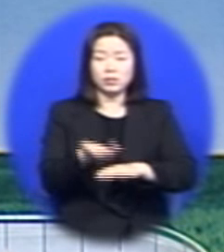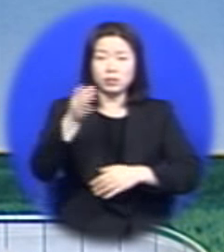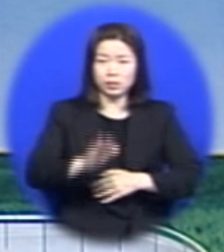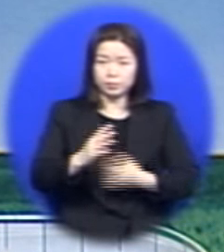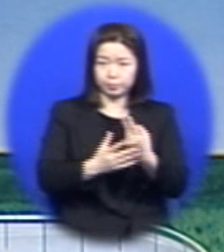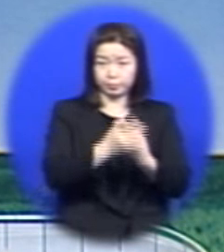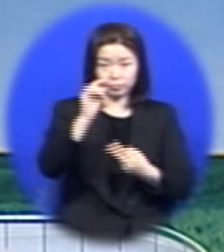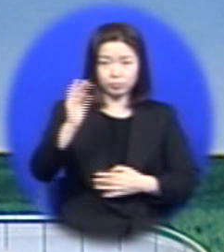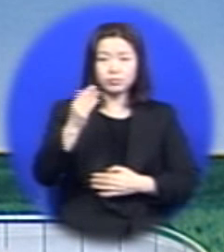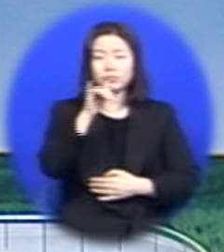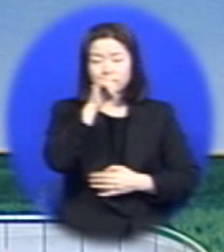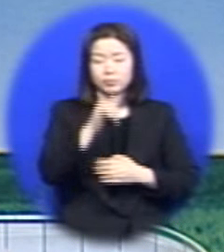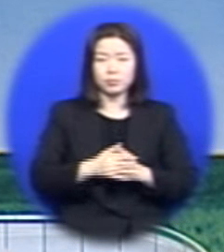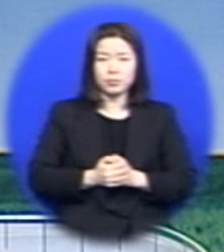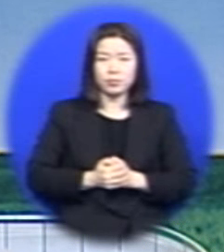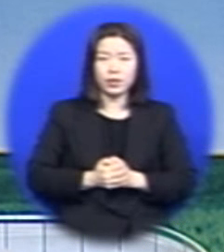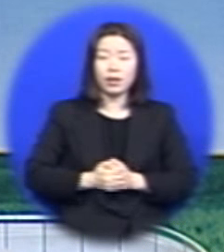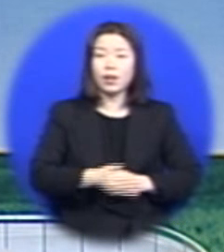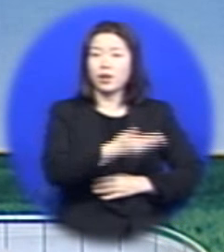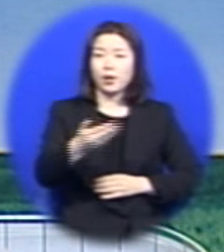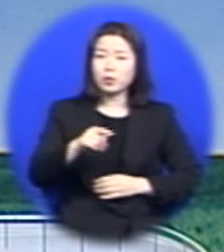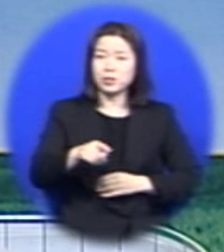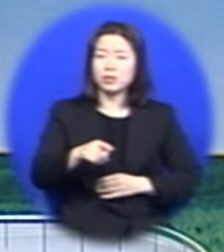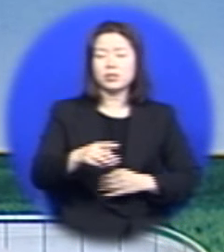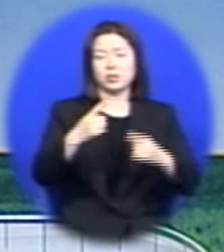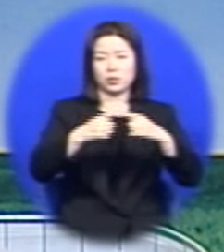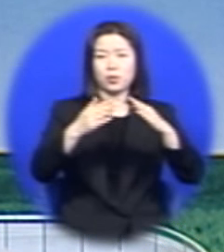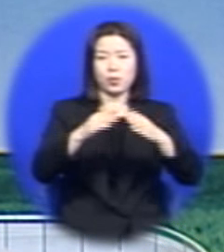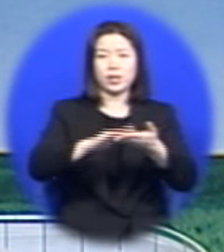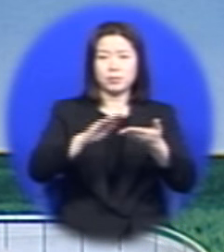그런데 하나가 됐어요. 여러분, 이것이 교회예요.